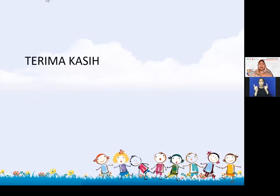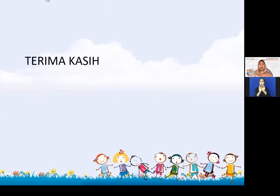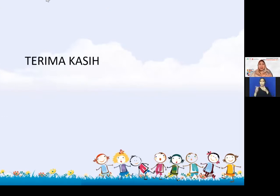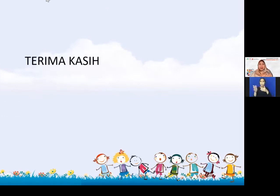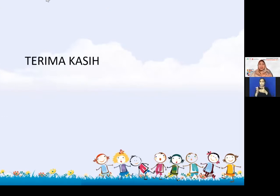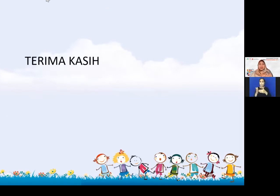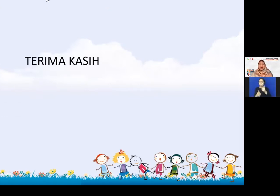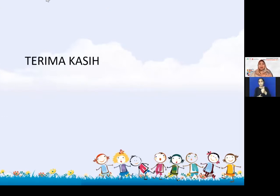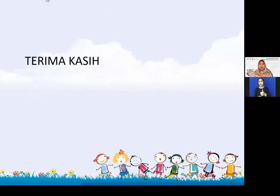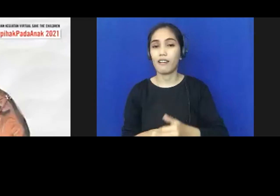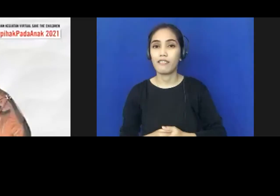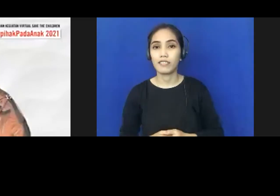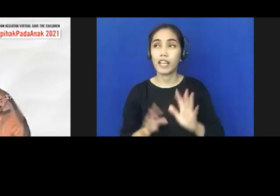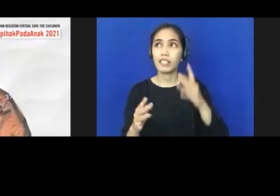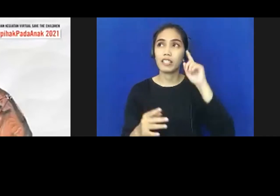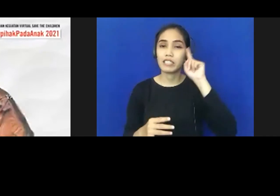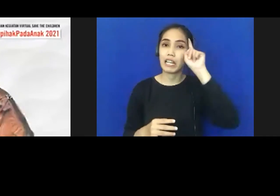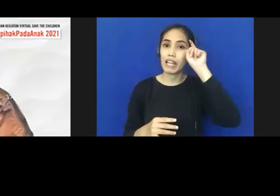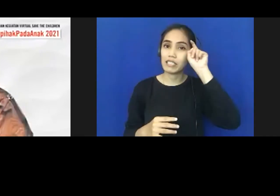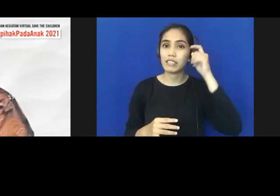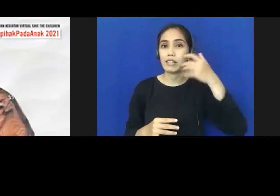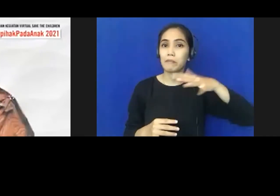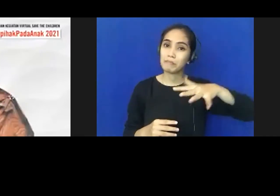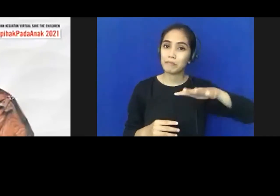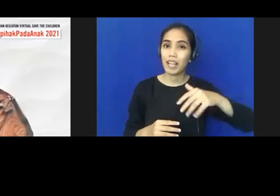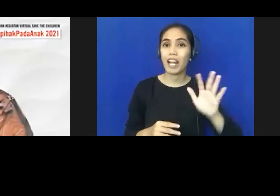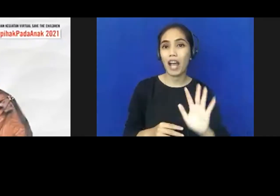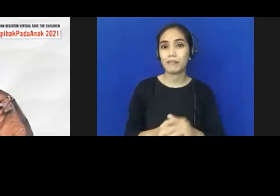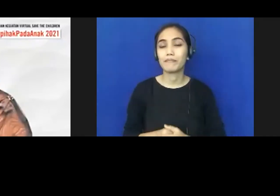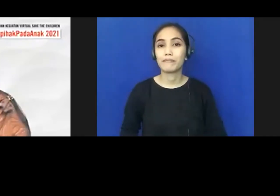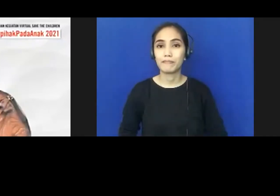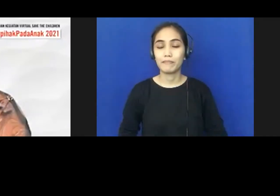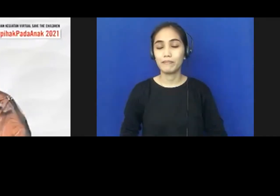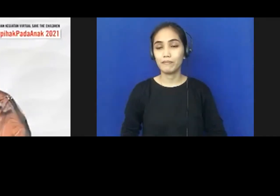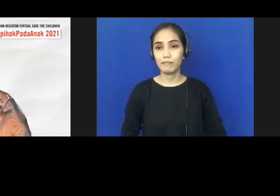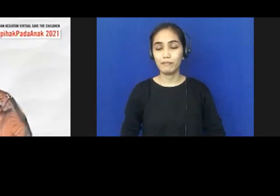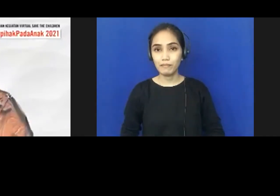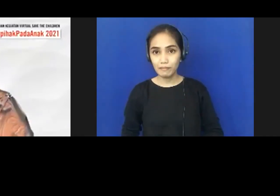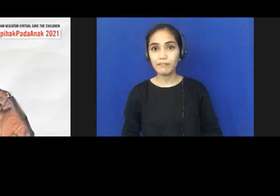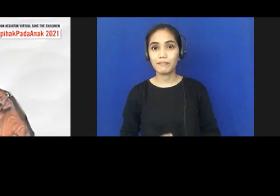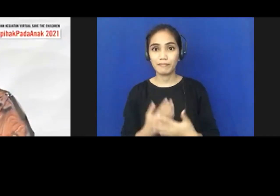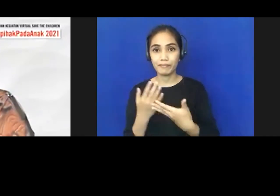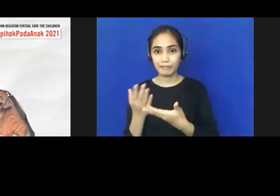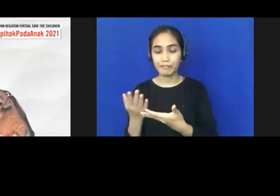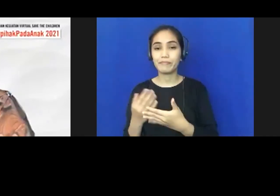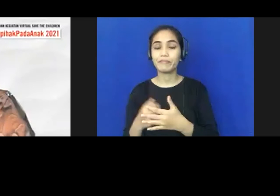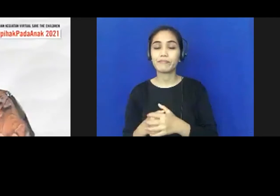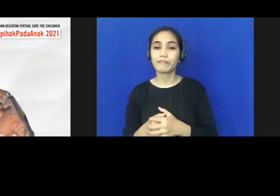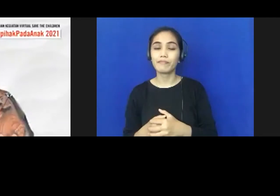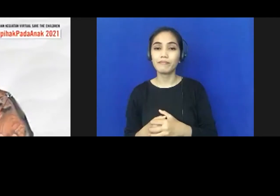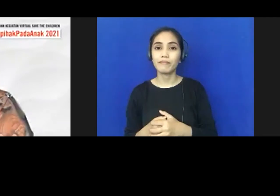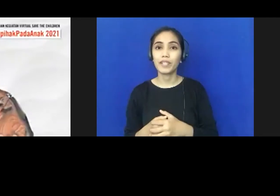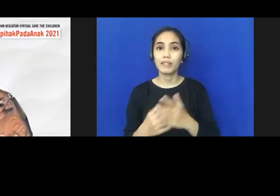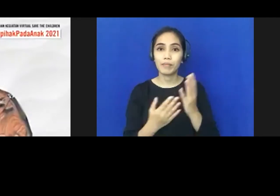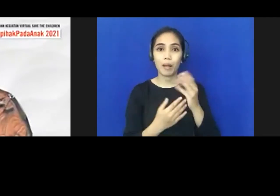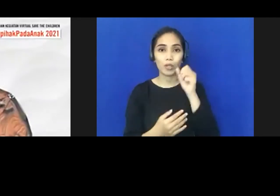bisa saya sampaikan. Mungkin nanti bisa dilanjutkan Mas Bram dengan tanya jawab. Silakan Mas Bram. Baik, terima